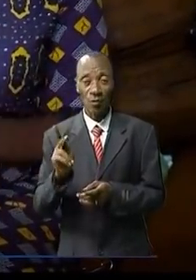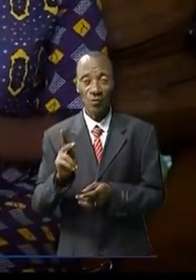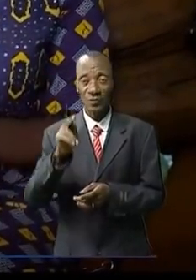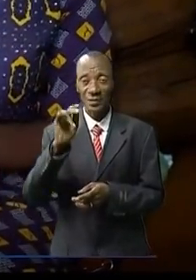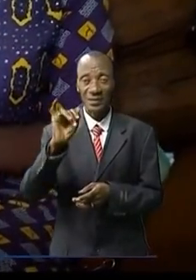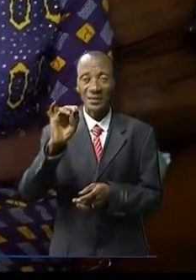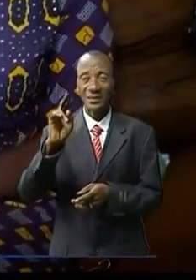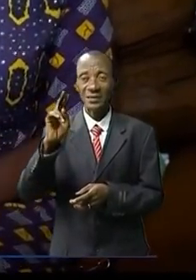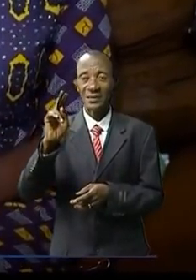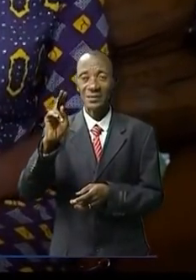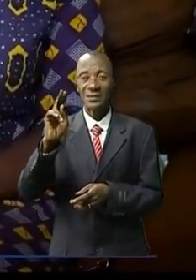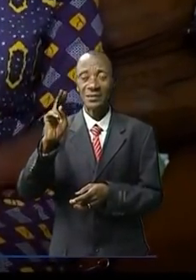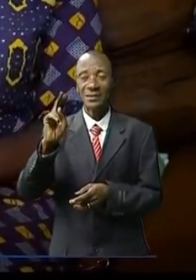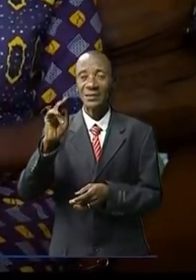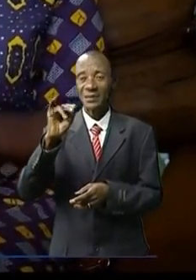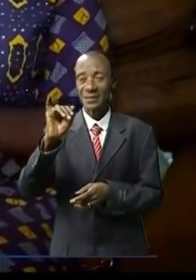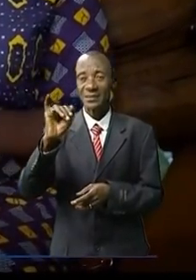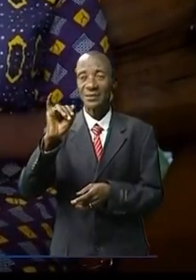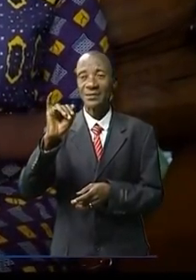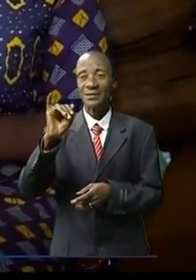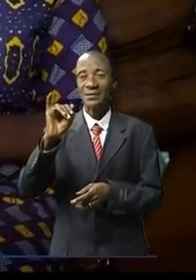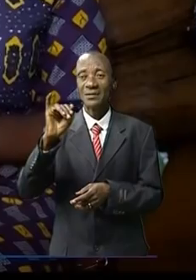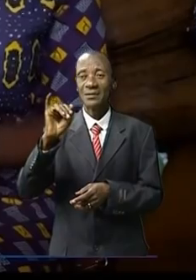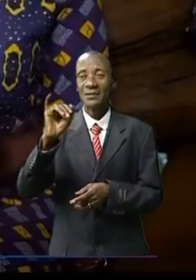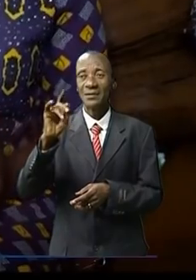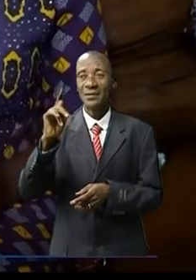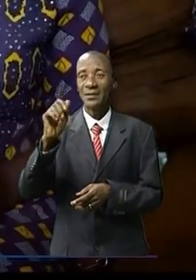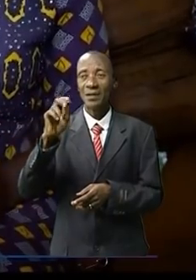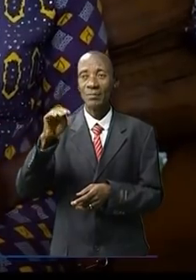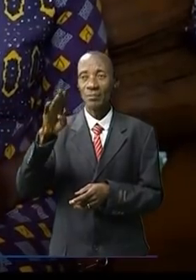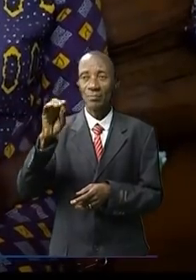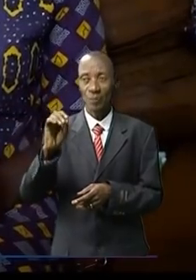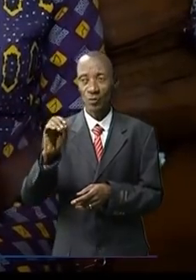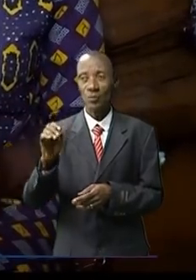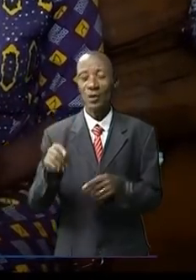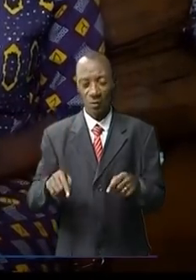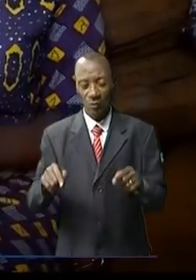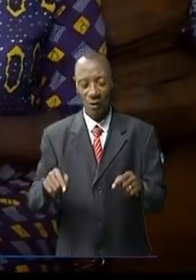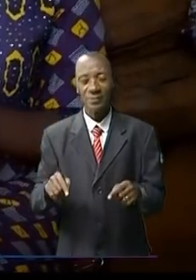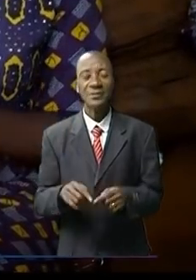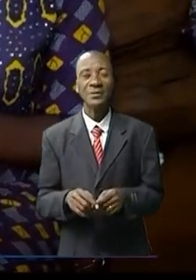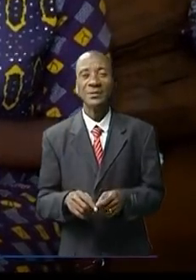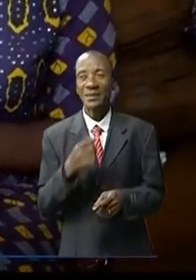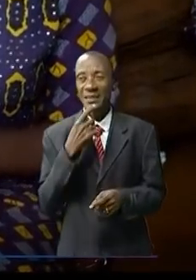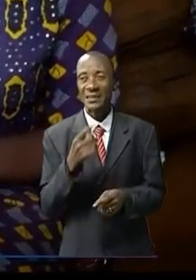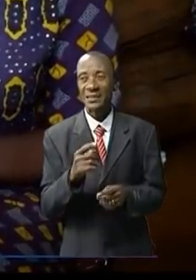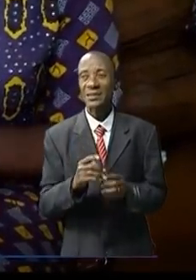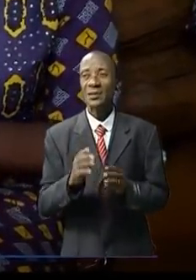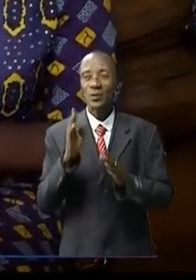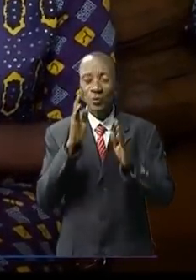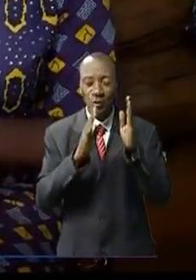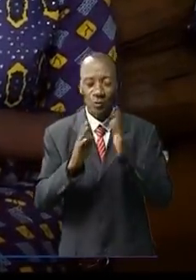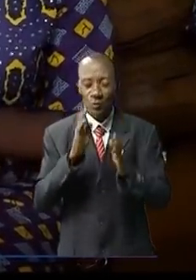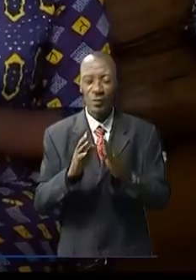Kitambo n'est pas une bonne commune. Les parents sont complices des actes posés par leurs enfants. Ils